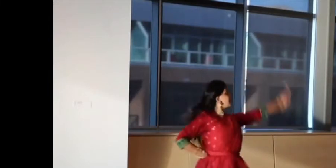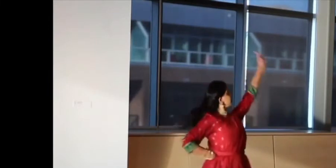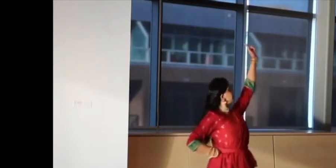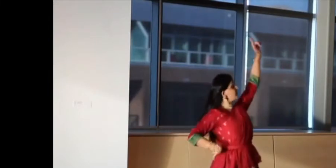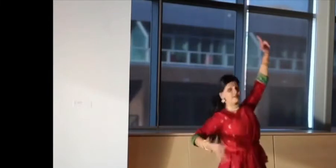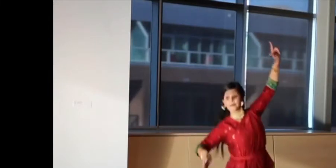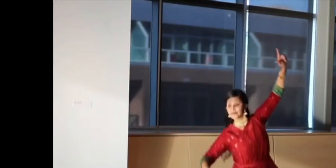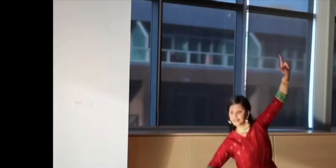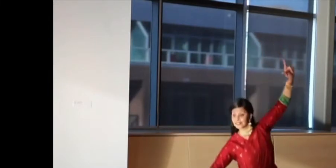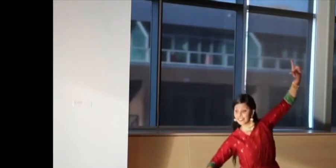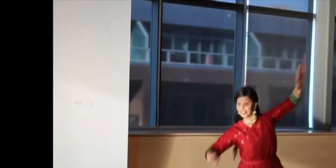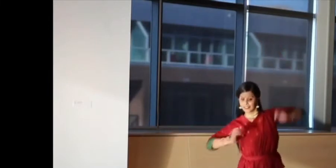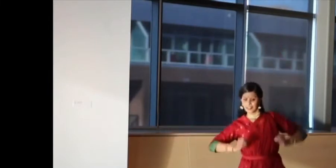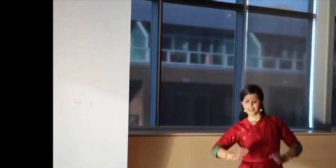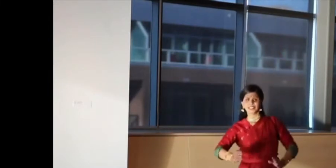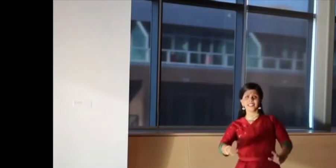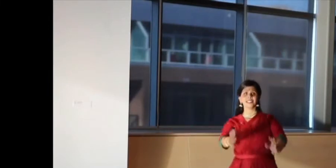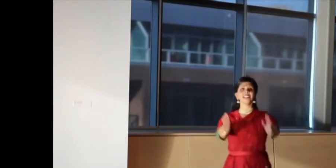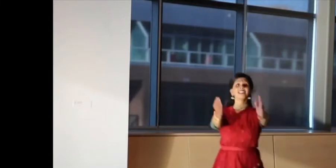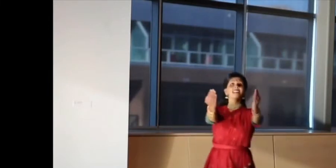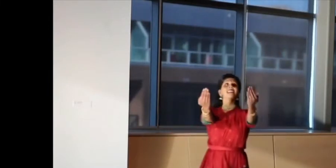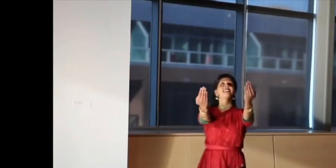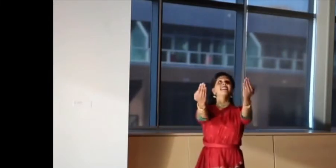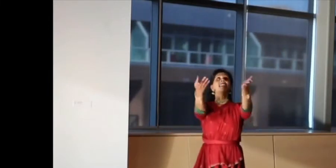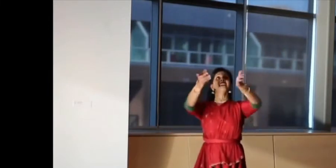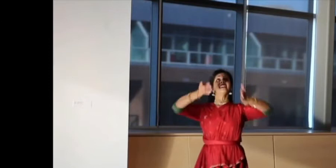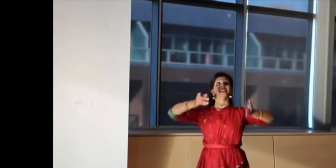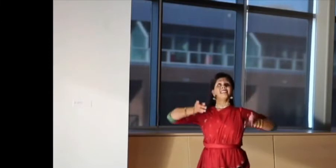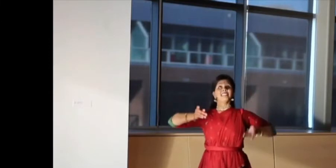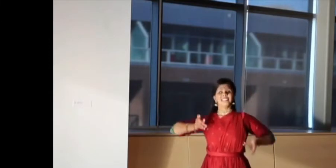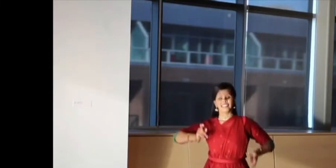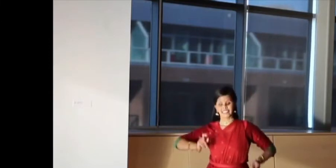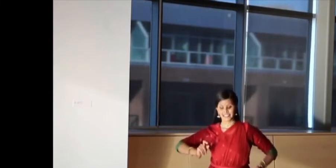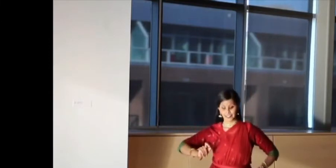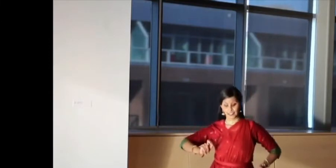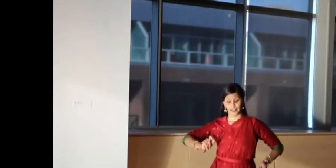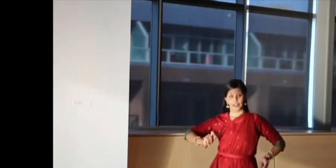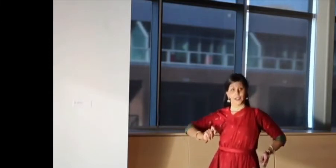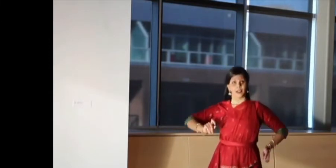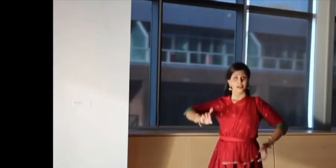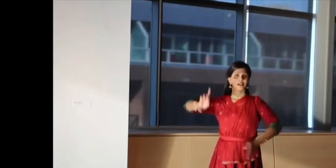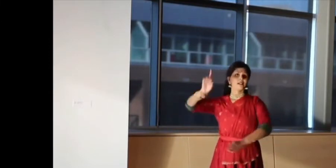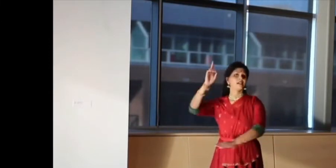गजेशानाय भालचन्द्राय श्रीगणेशाय धीमहि